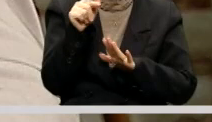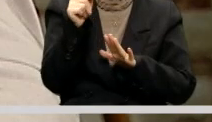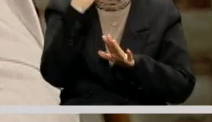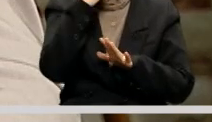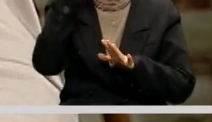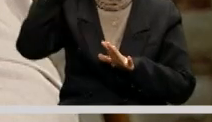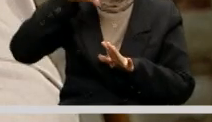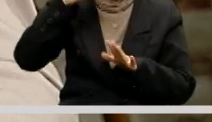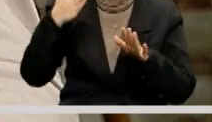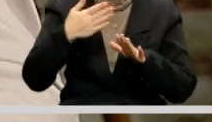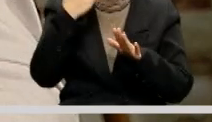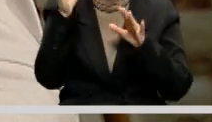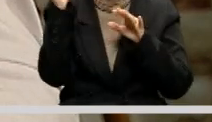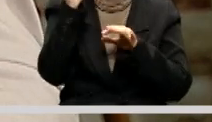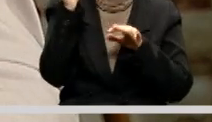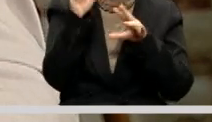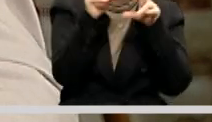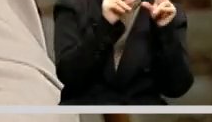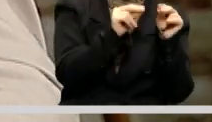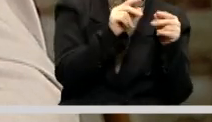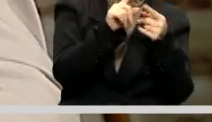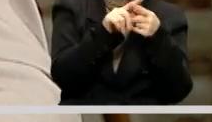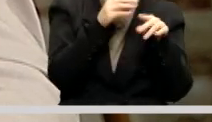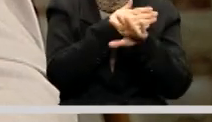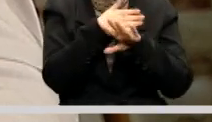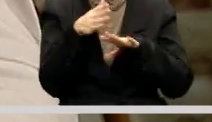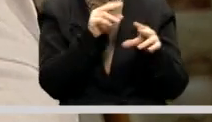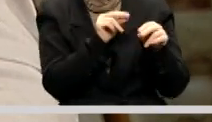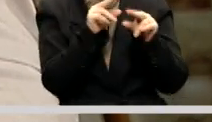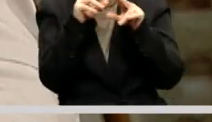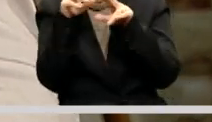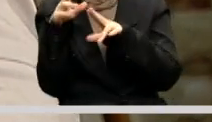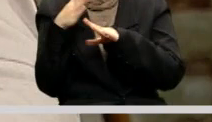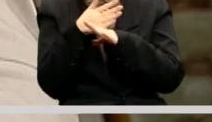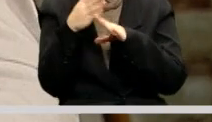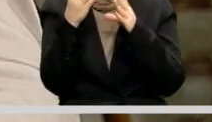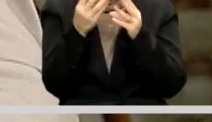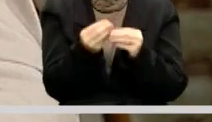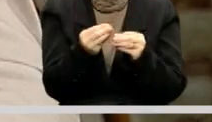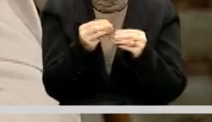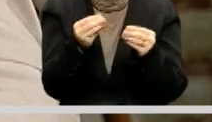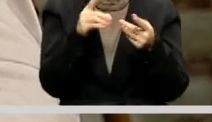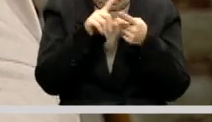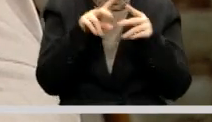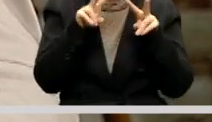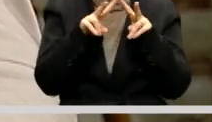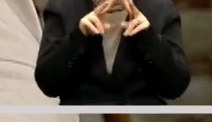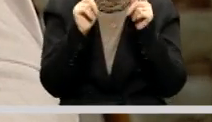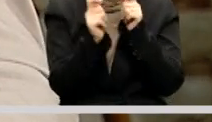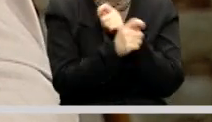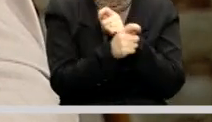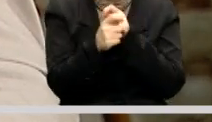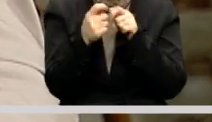erken uyuma ve daha geç uyanmamızı sağlıyor. Diğer taraftan yine mevsim geçişlerinde melatoninin arttığı kış